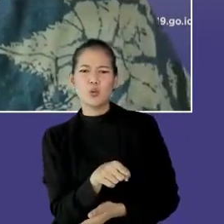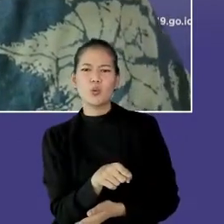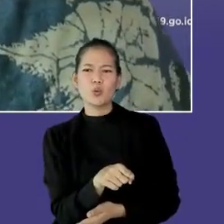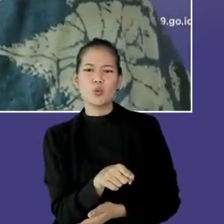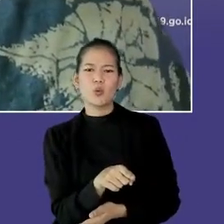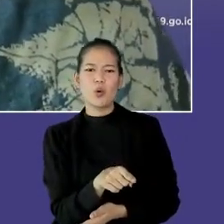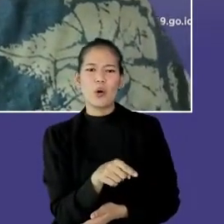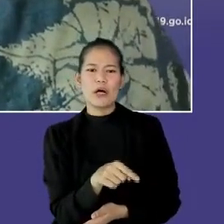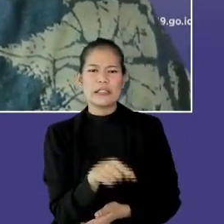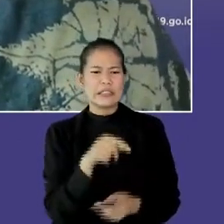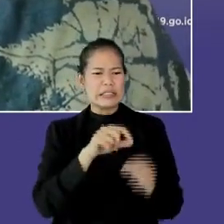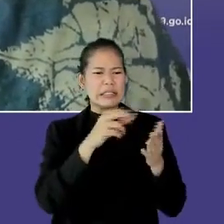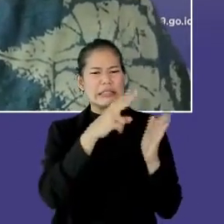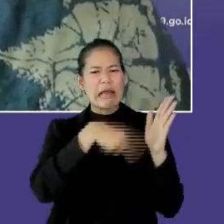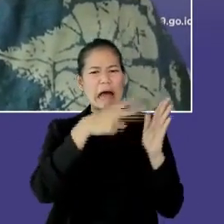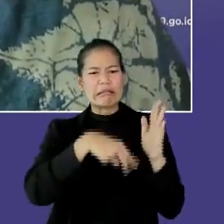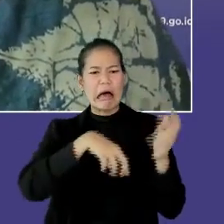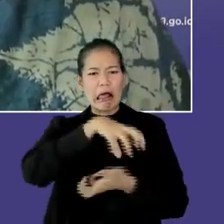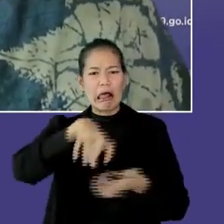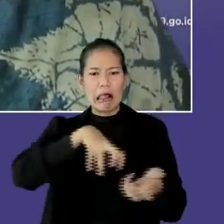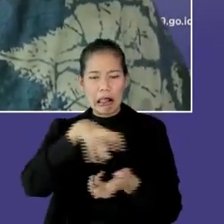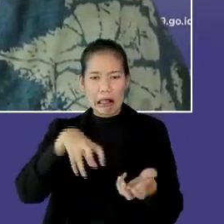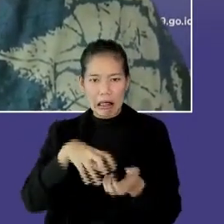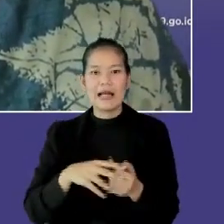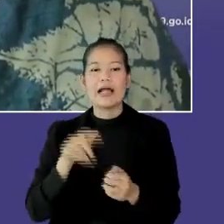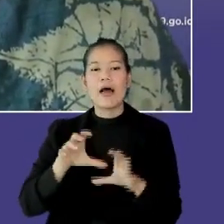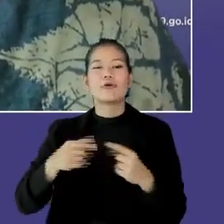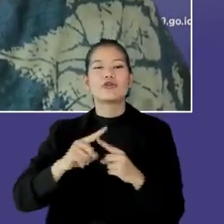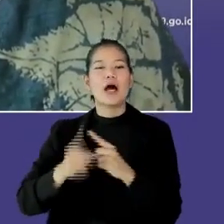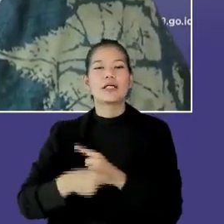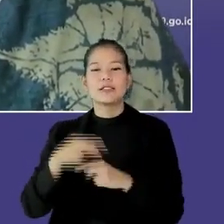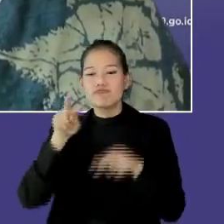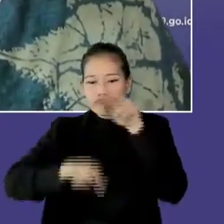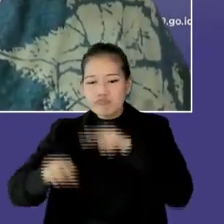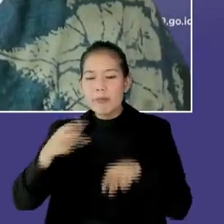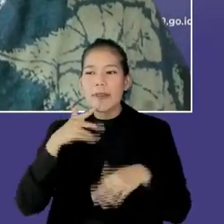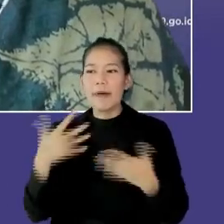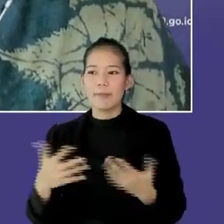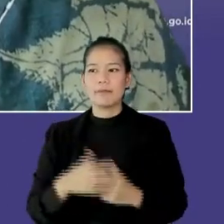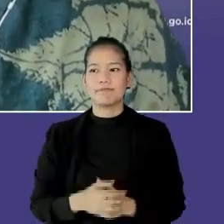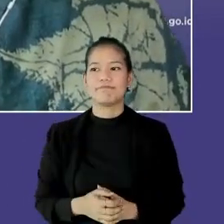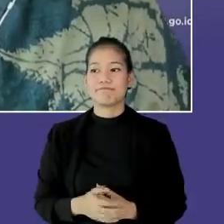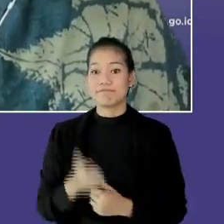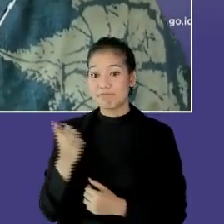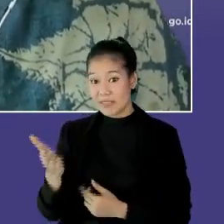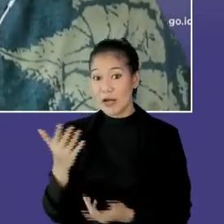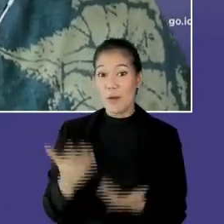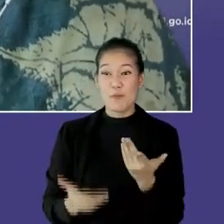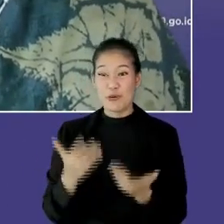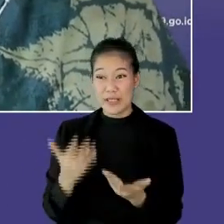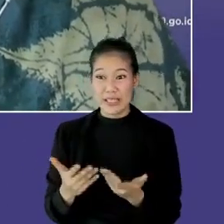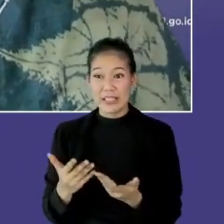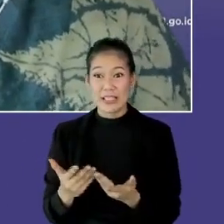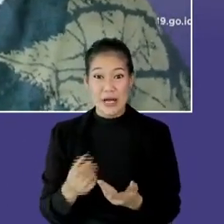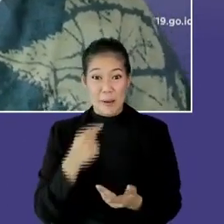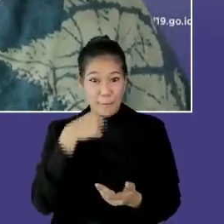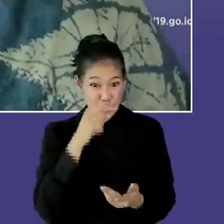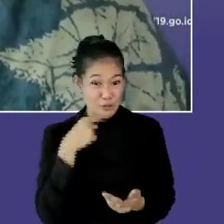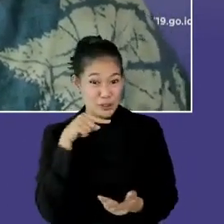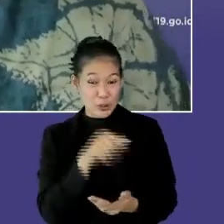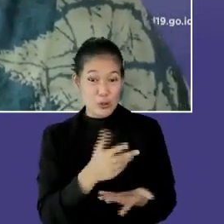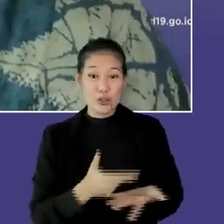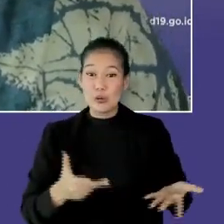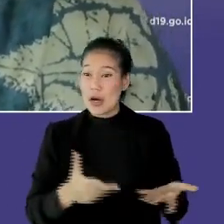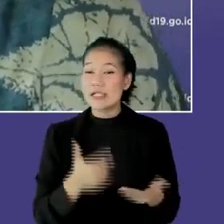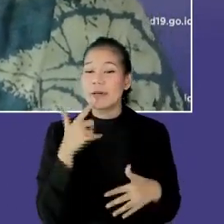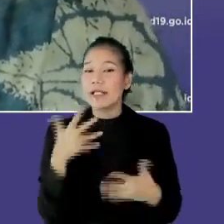di mana kekacauannya terjadi, terus pantauan Satgas seperti apa katanya? Coba, mungkin kalau tidak benar keadaannya seperti itu